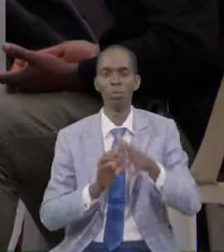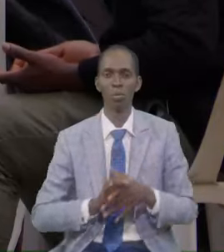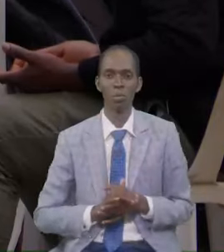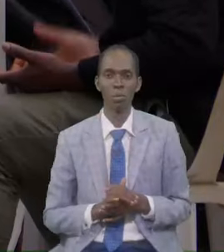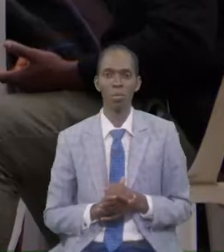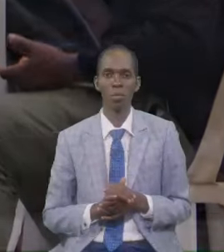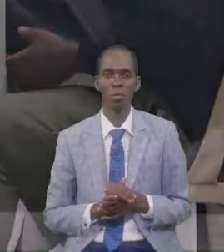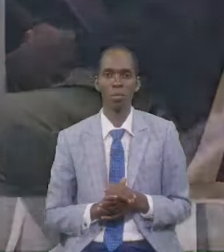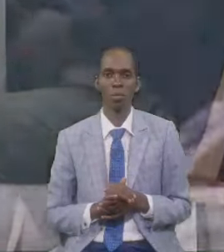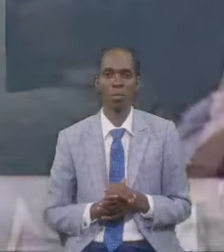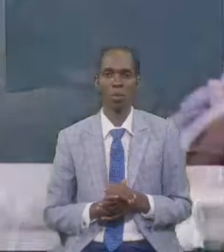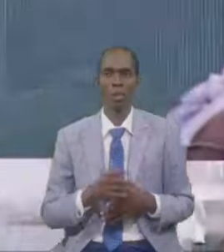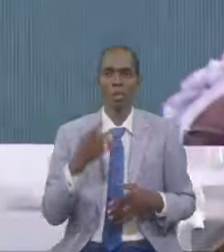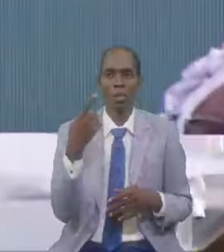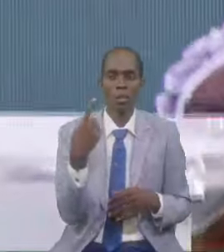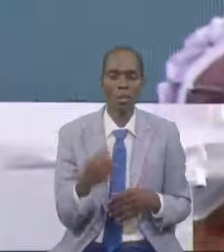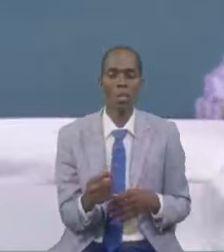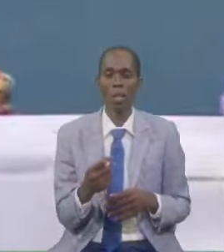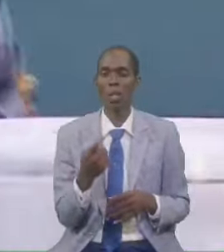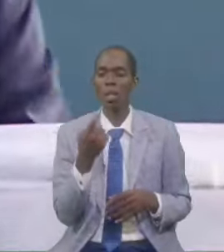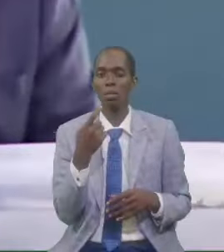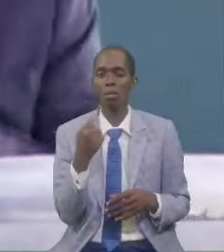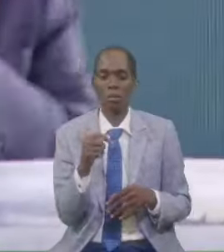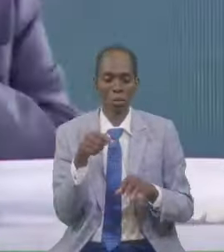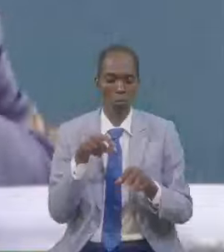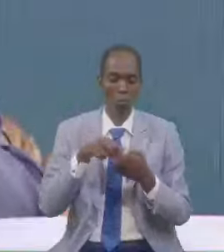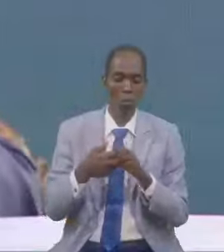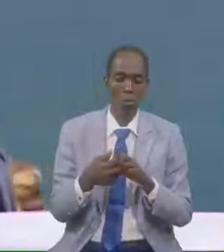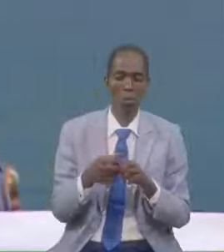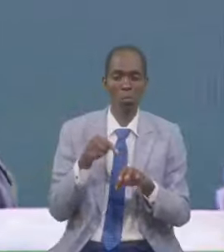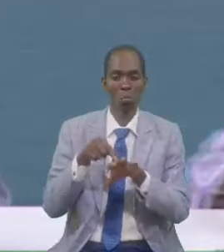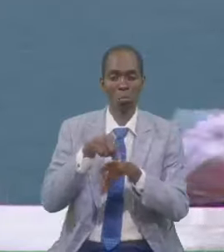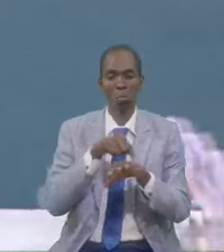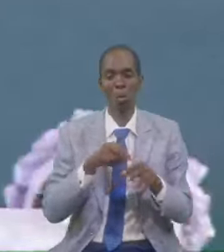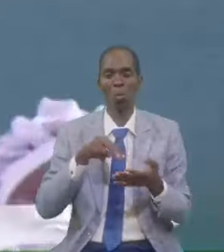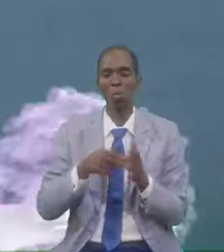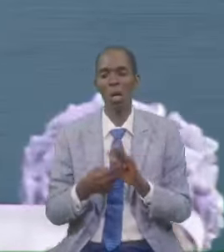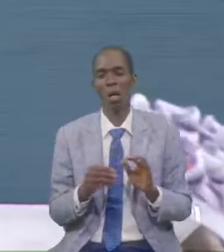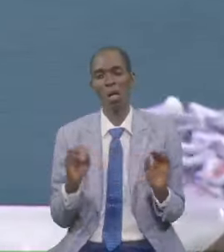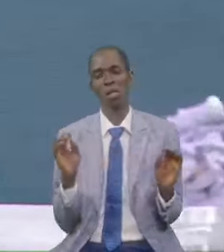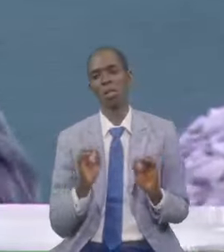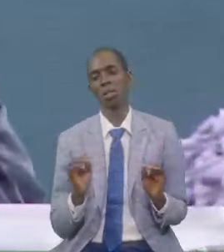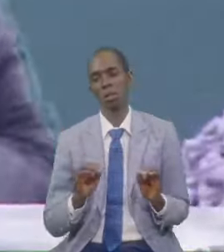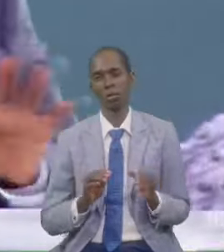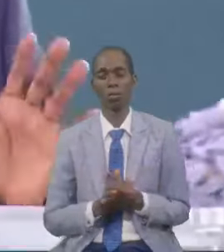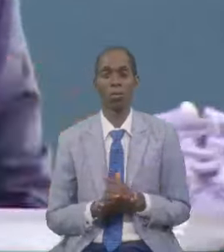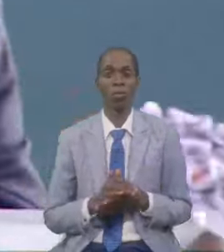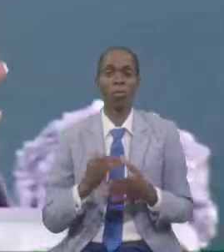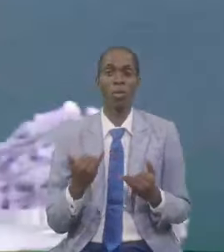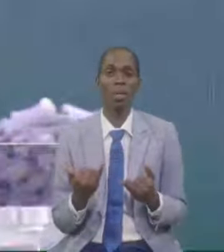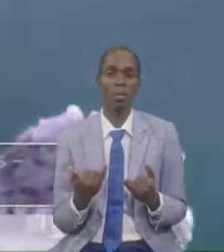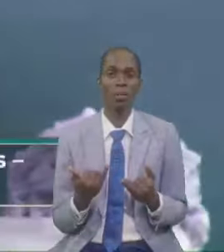sons mean nothing. వారికి ముళ్ళంటే లెక్కలేదు. Corruption. వారు ముందుకు వెళ్తారు. There are